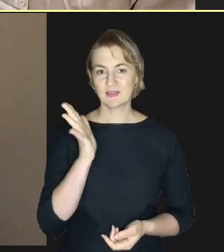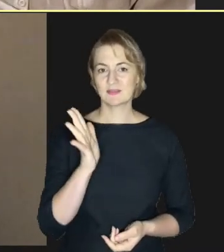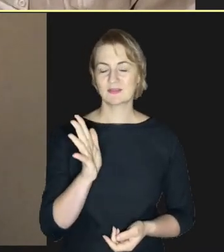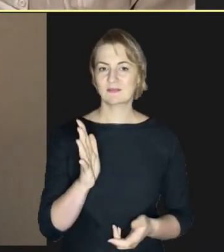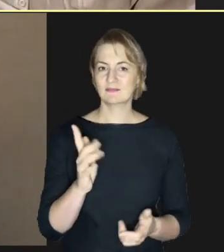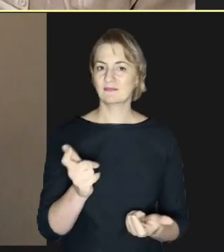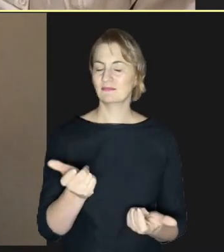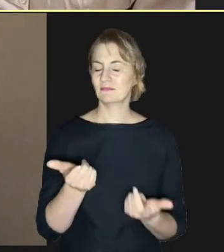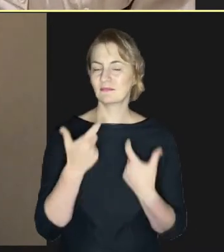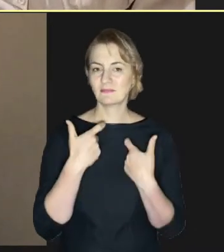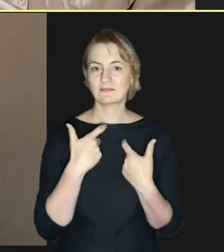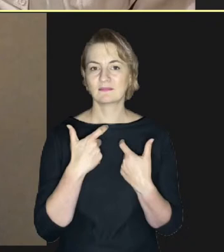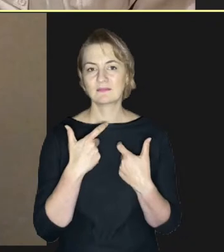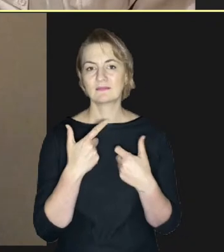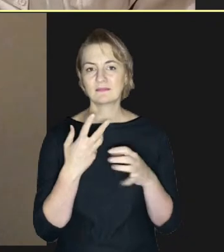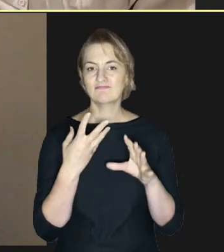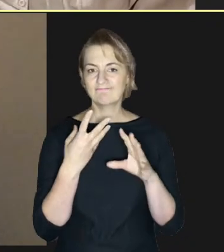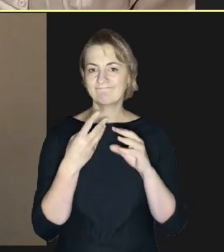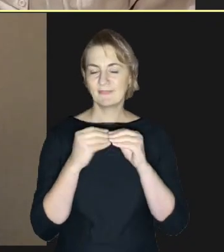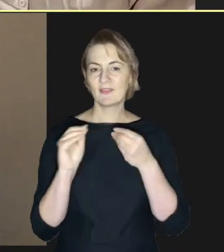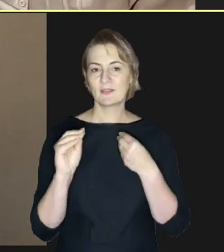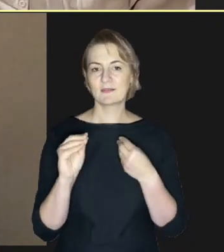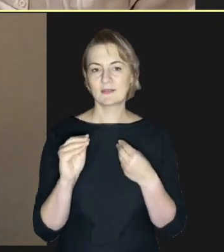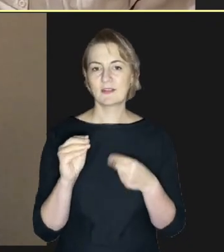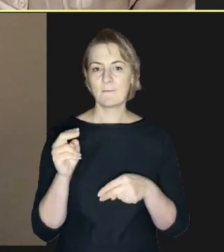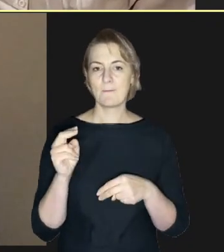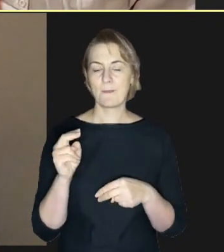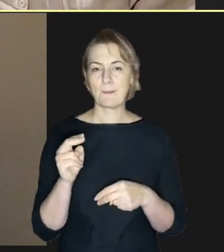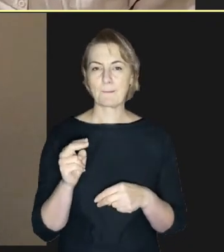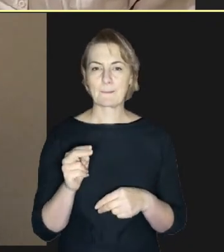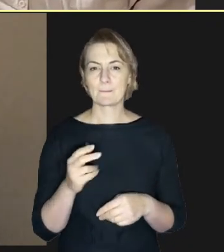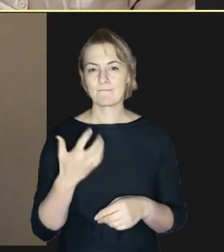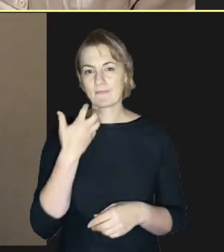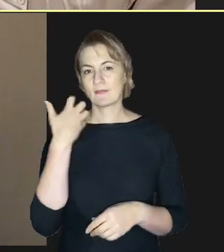tym większe, im bardziej wcześniej próbowaliśmy